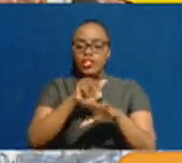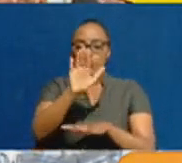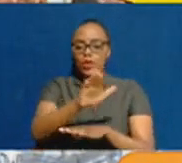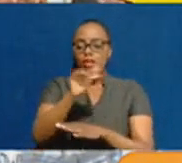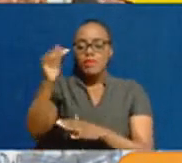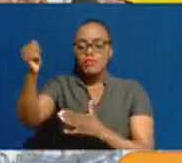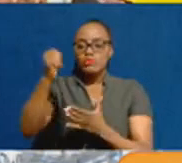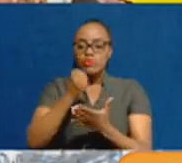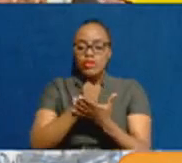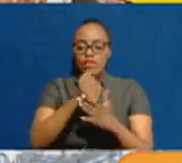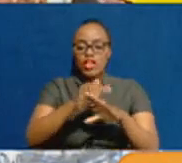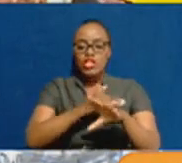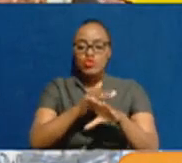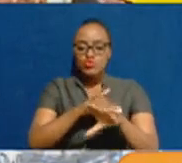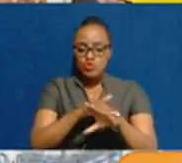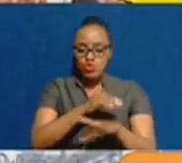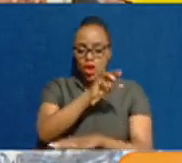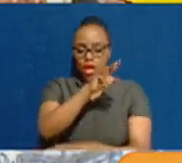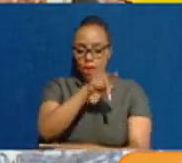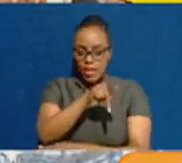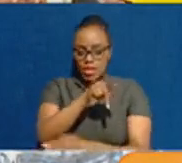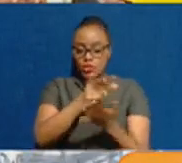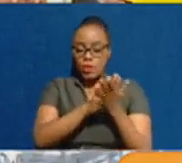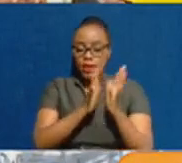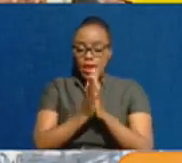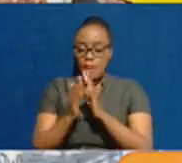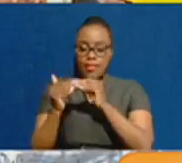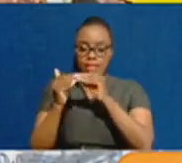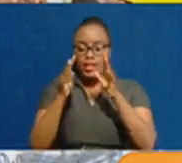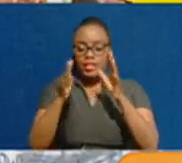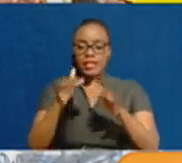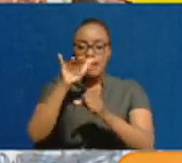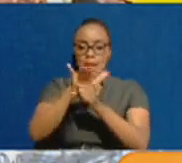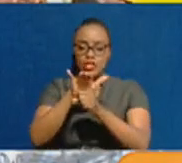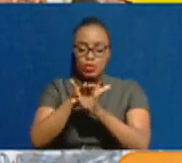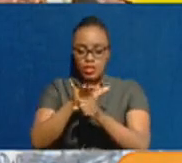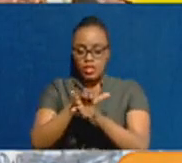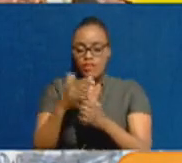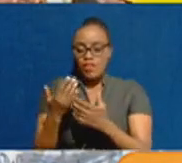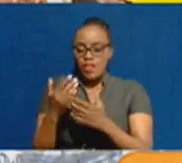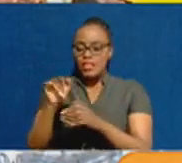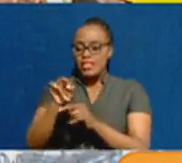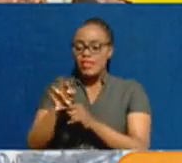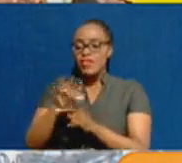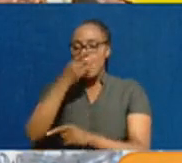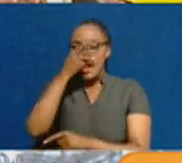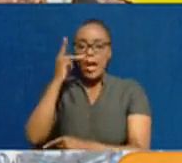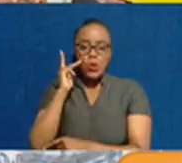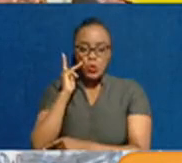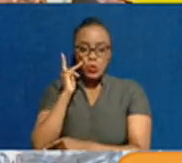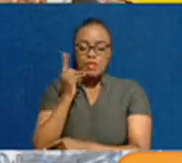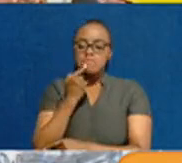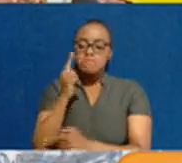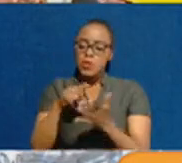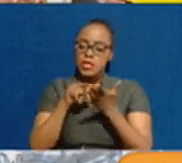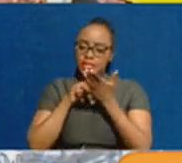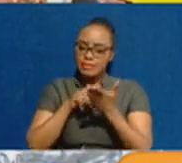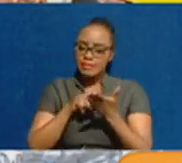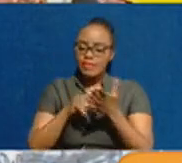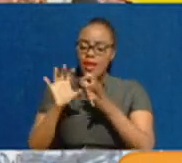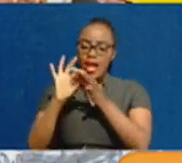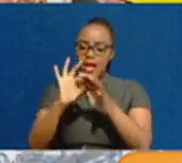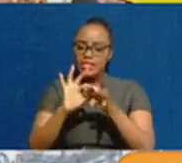kumteua mbunge wa Kikuyu Kimani Ichungwa kuwa kiongozi wa wengi bungeni. Kinara mwenza wa muungano huo Kalonzo Musyoka anasisitiza kwamba